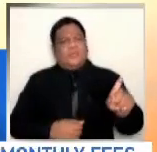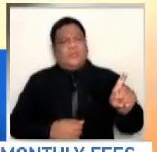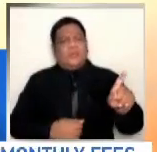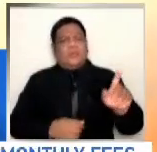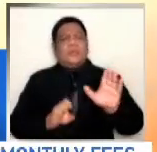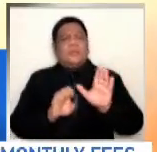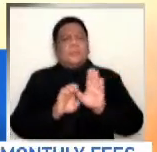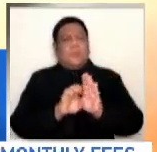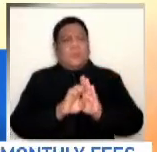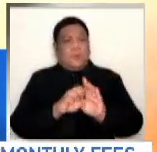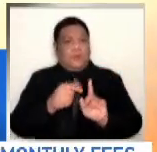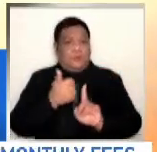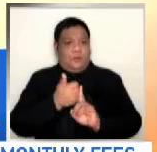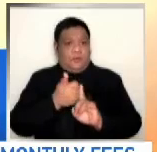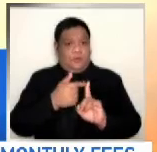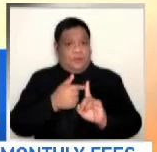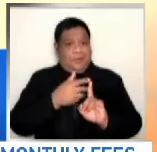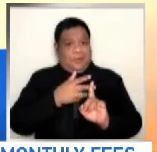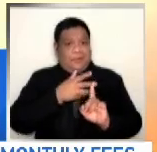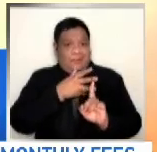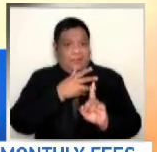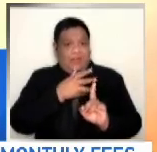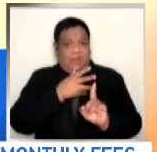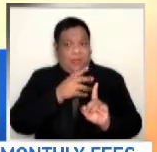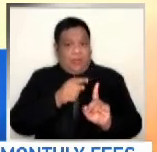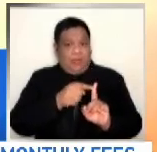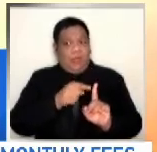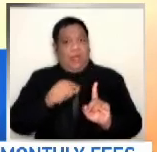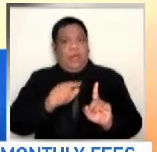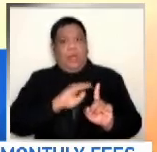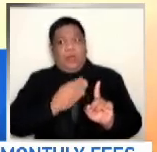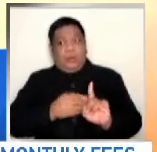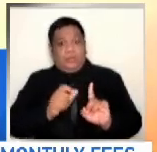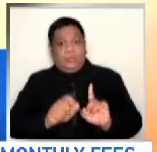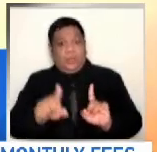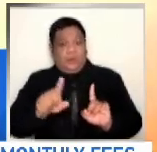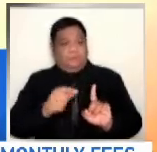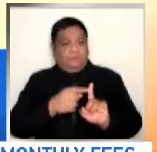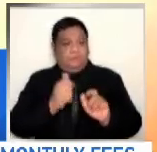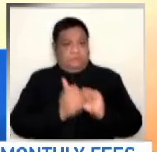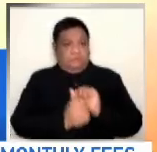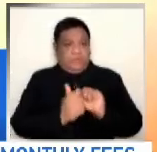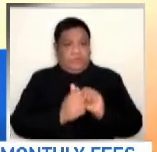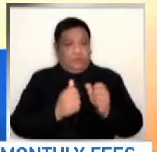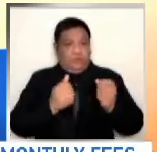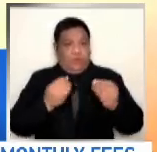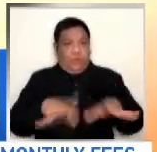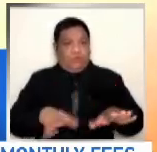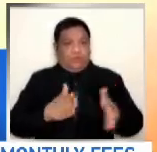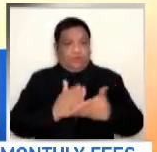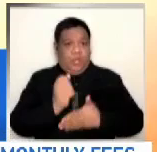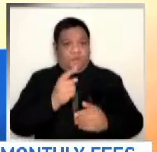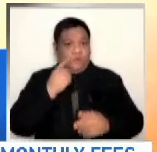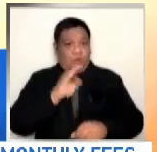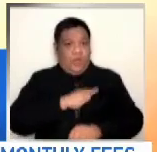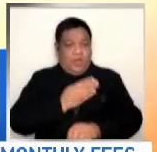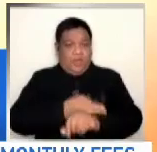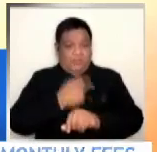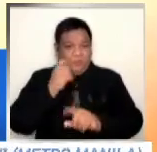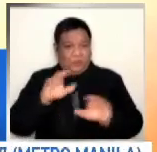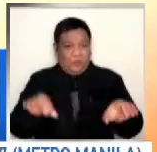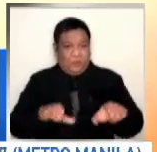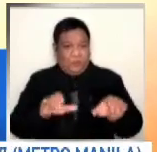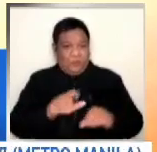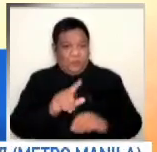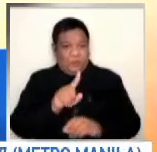mismong nagbenta sa anak niya, mawawala na ba siya automatic ng karapatan sa kanyang anak dahil sa kanyang ginawa? Well, I would